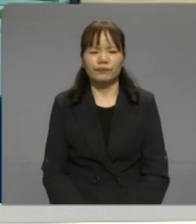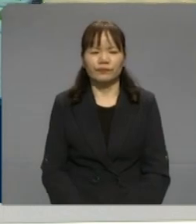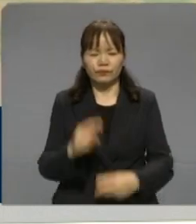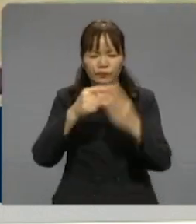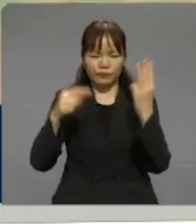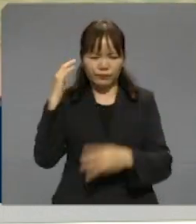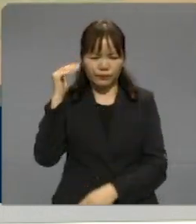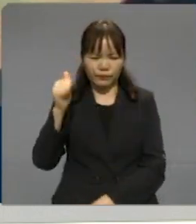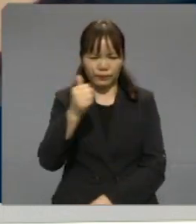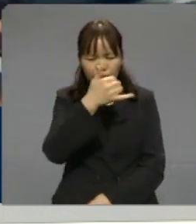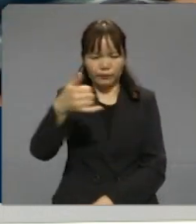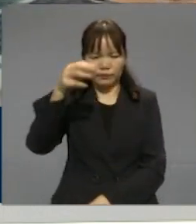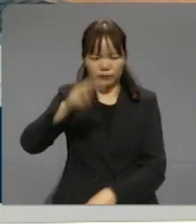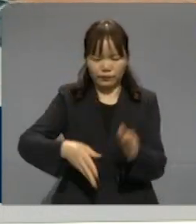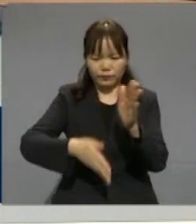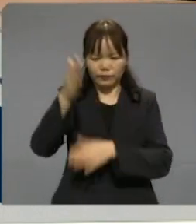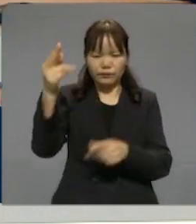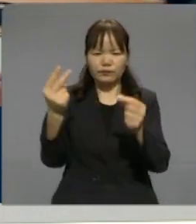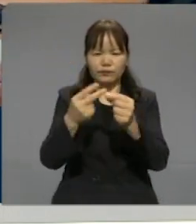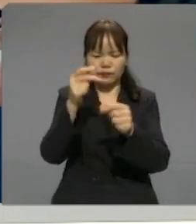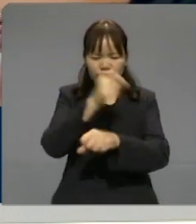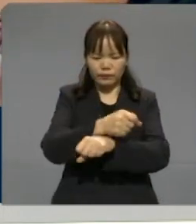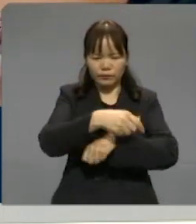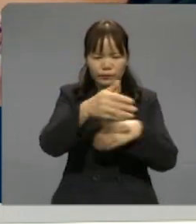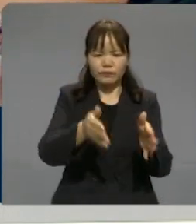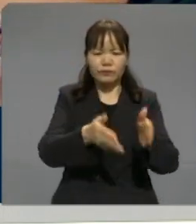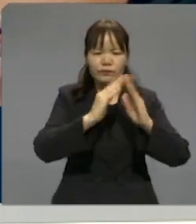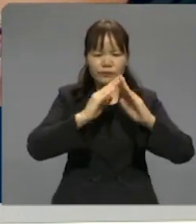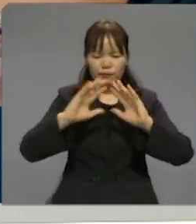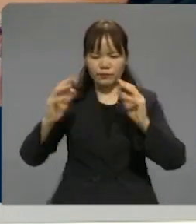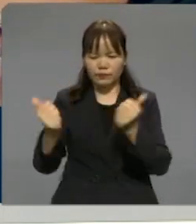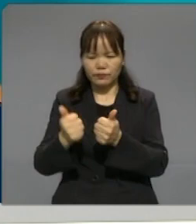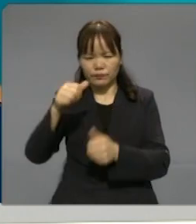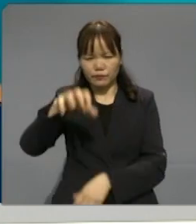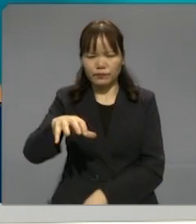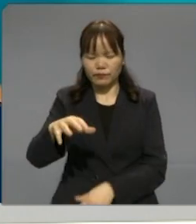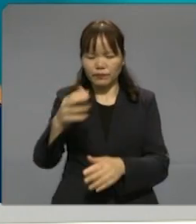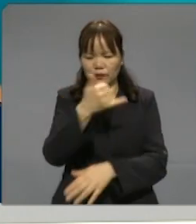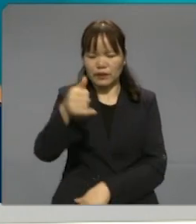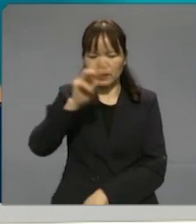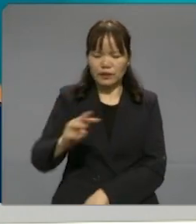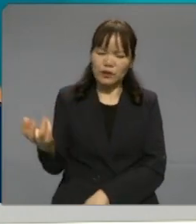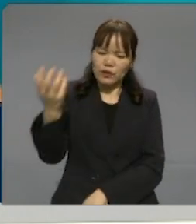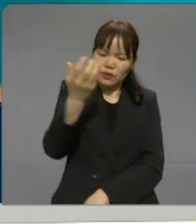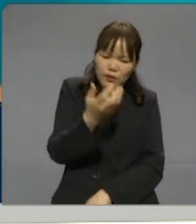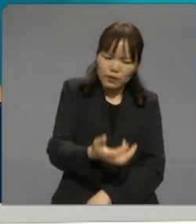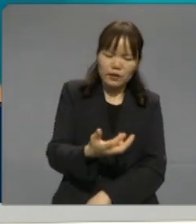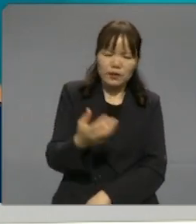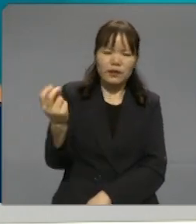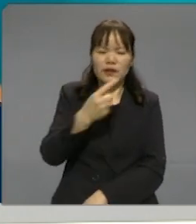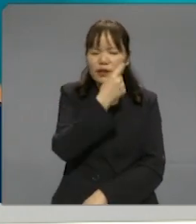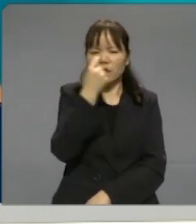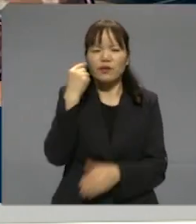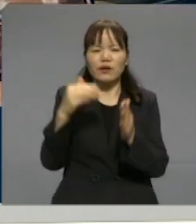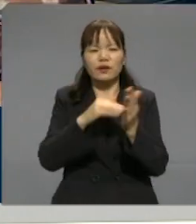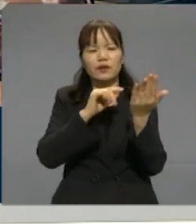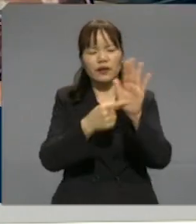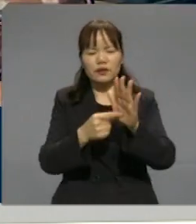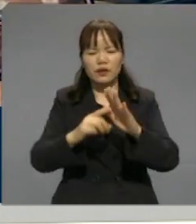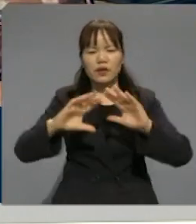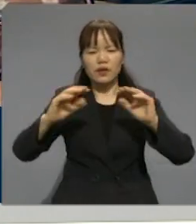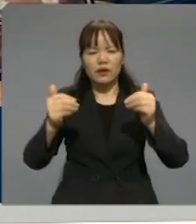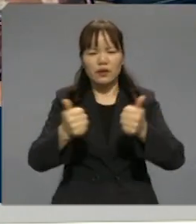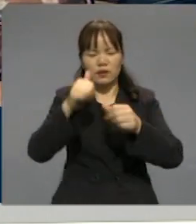윤석열 대통령이 세종시 제2집무실 설치와 국회 세종의사당 건립 의지를 재확인했습니다. 총선 선거운동